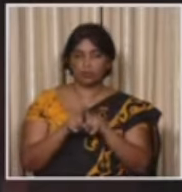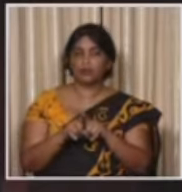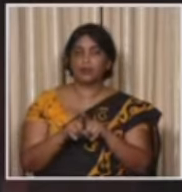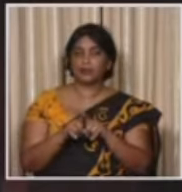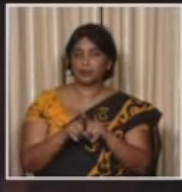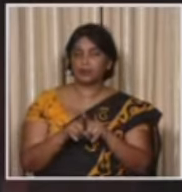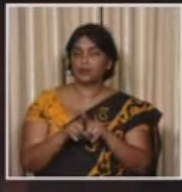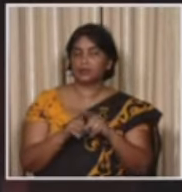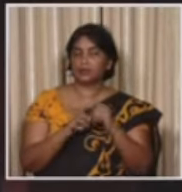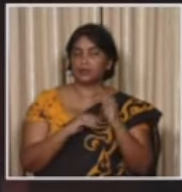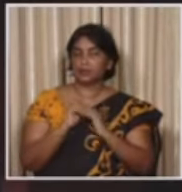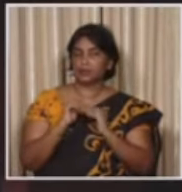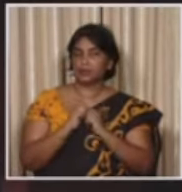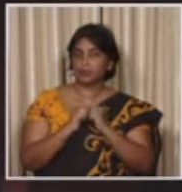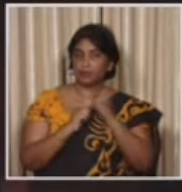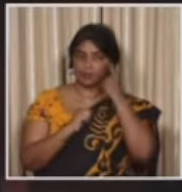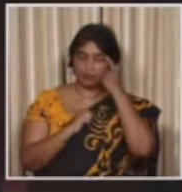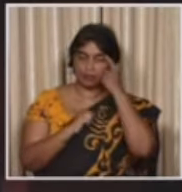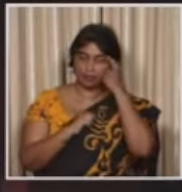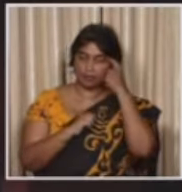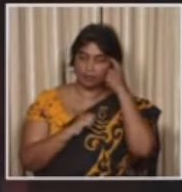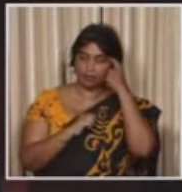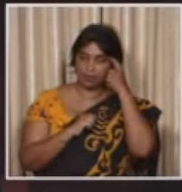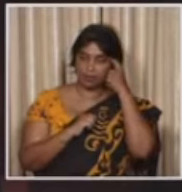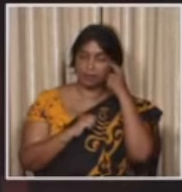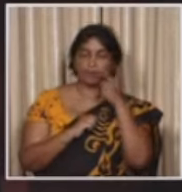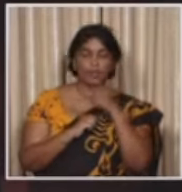Economic Crisis on MSMEs කියන වාර්තාව තුළ